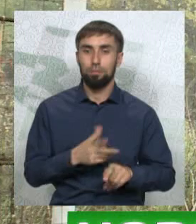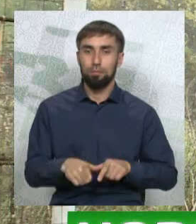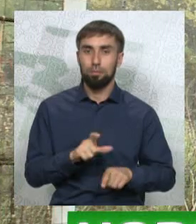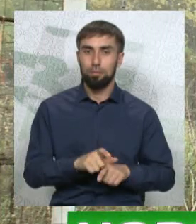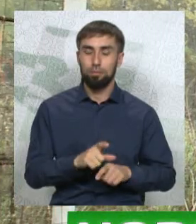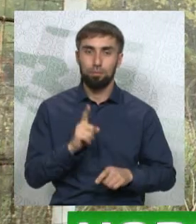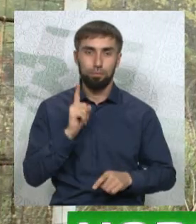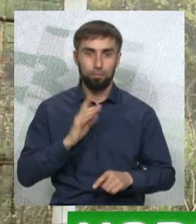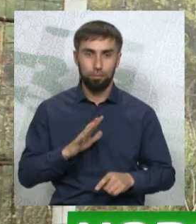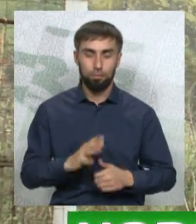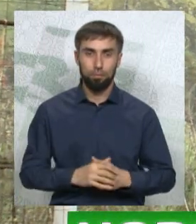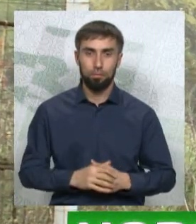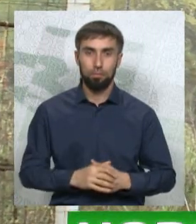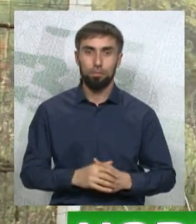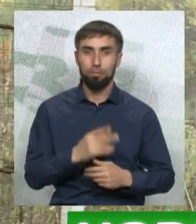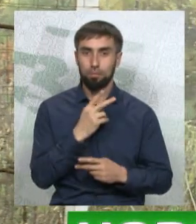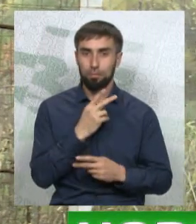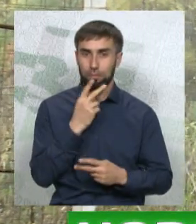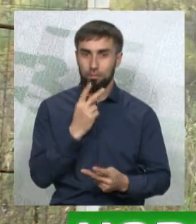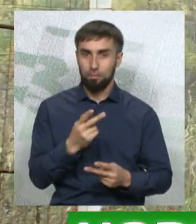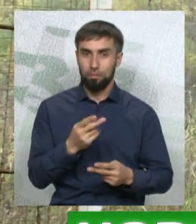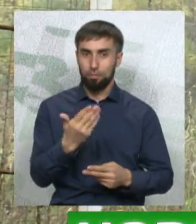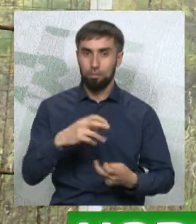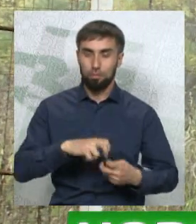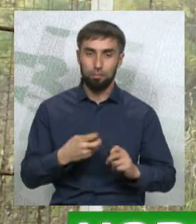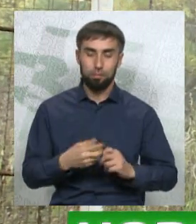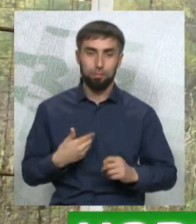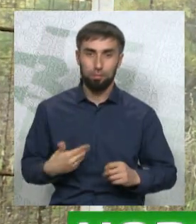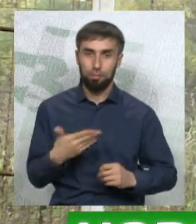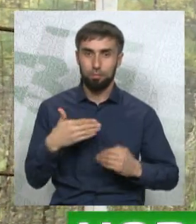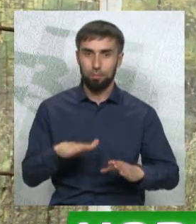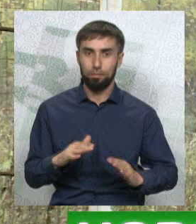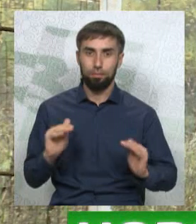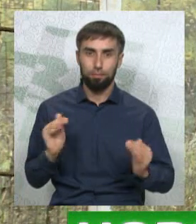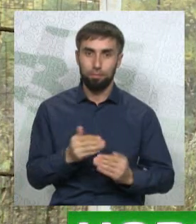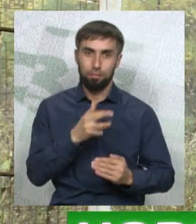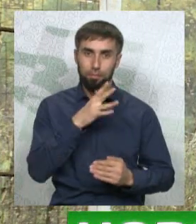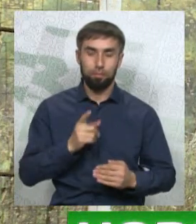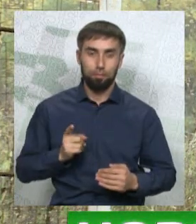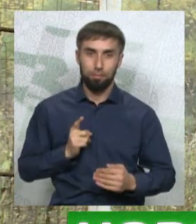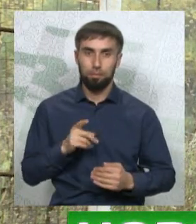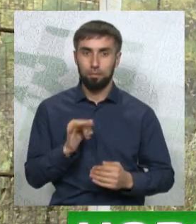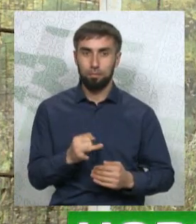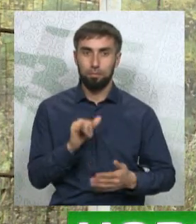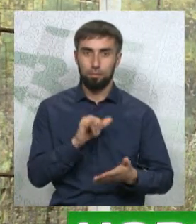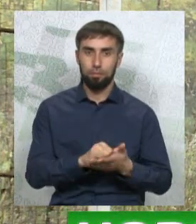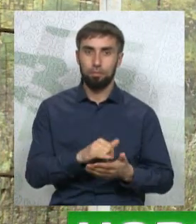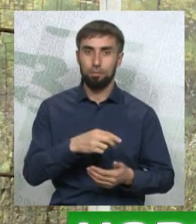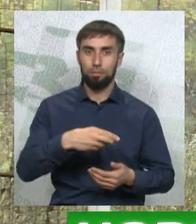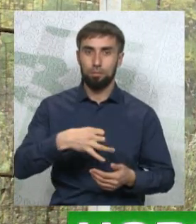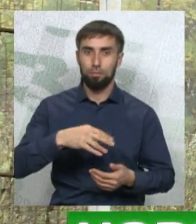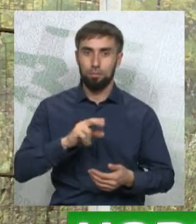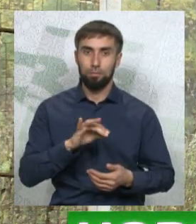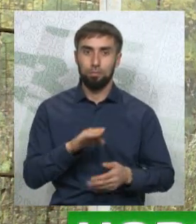дискомфорт увидел данную проблему мы решили сократить время ожидания и поставили емкость